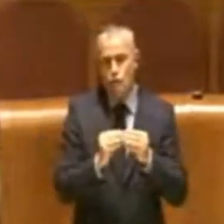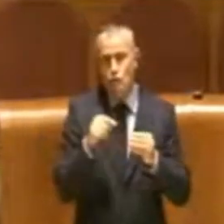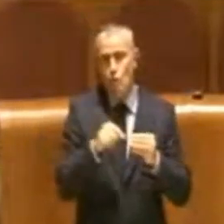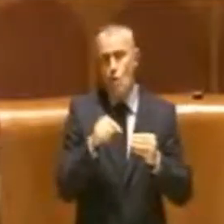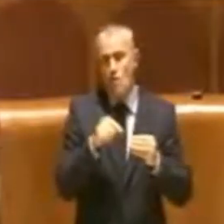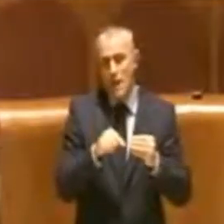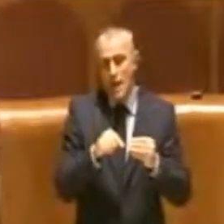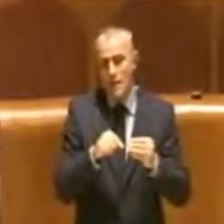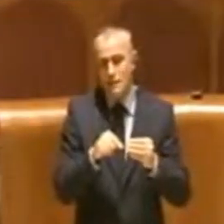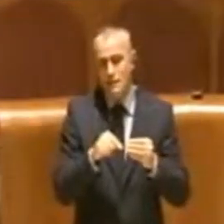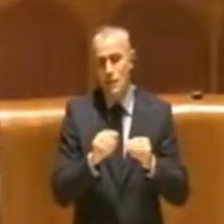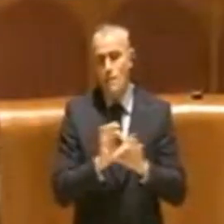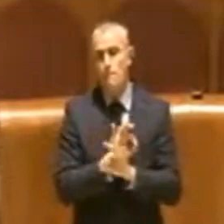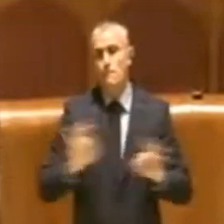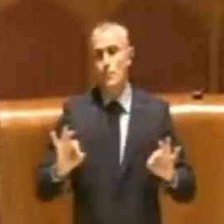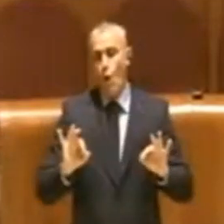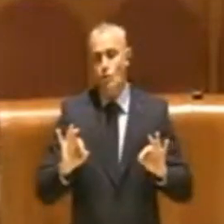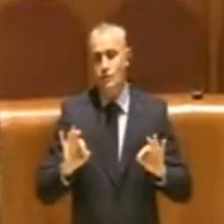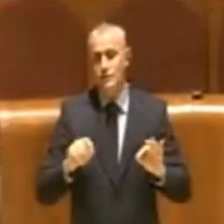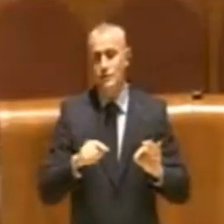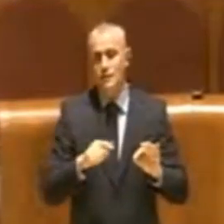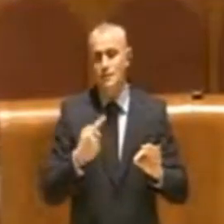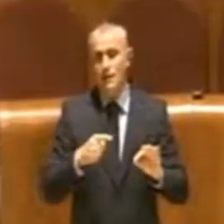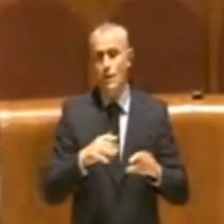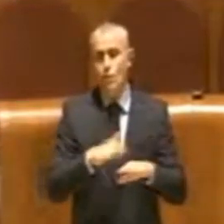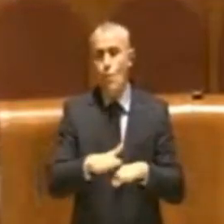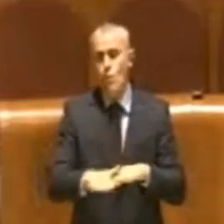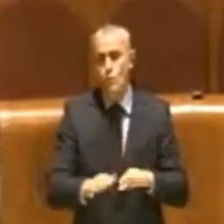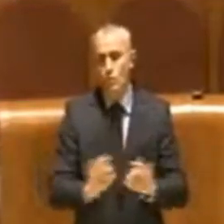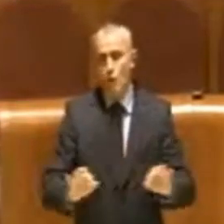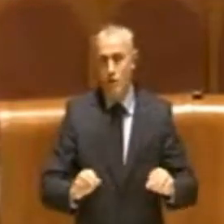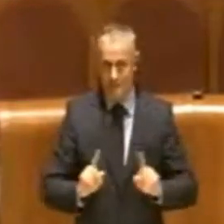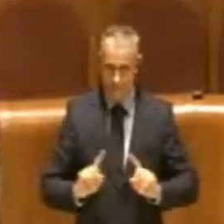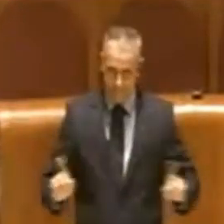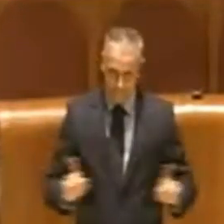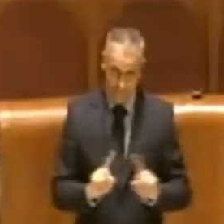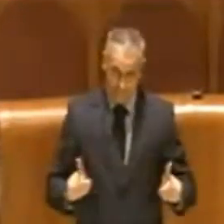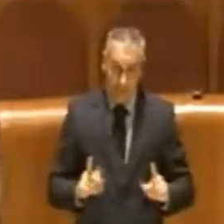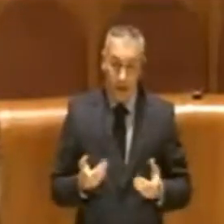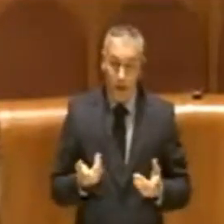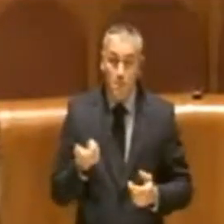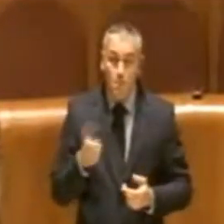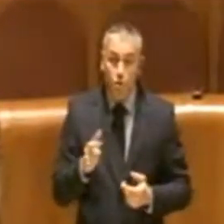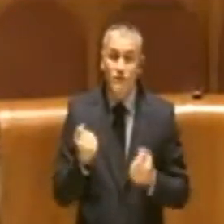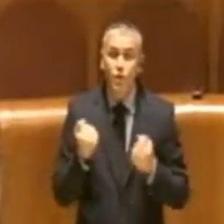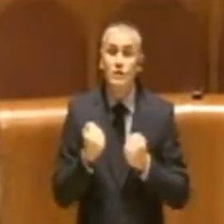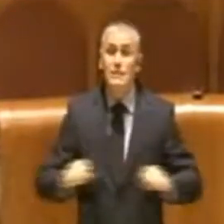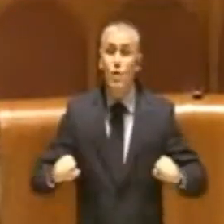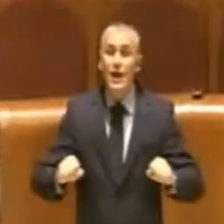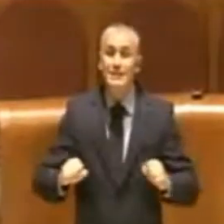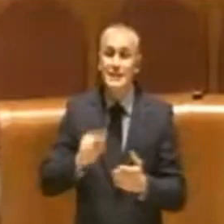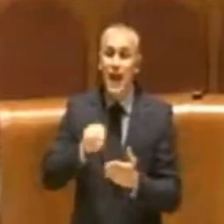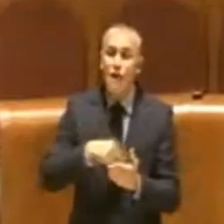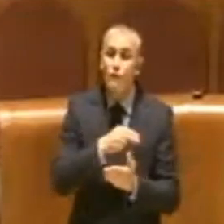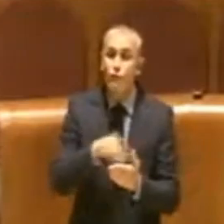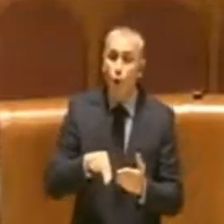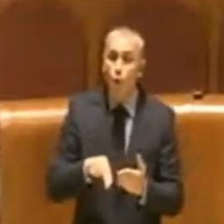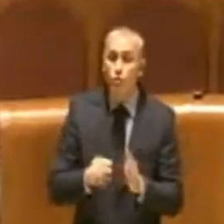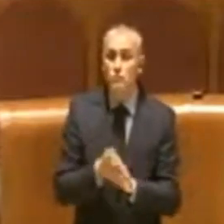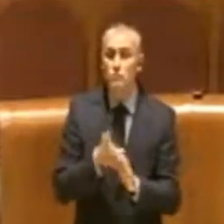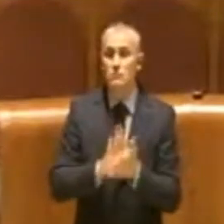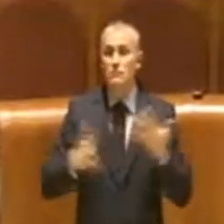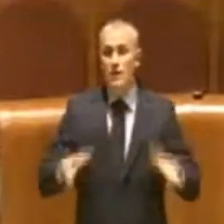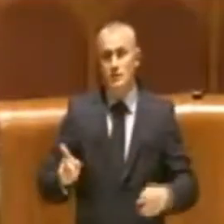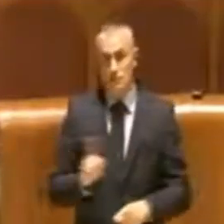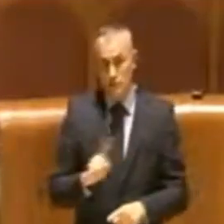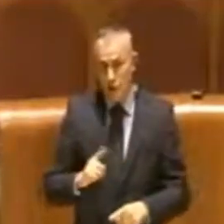fatti, pronti immediatamente per l'uso, ma come sappiamo, la democrazia non è soltanto un voto, ma è un processo che